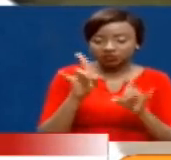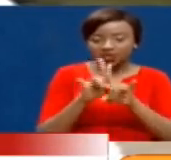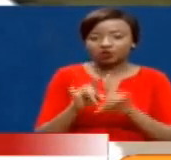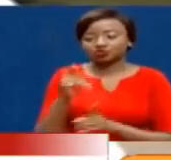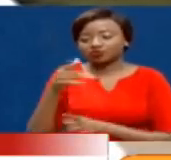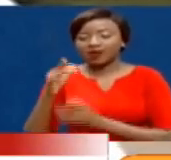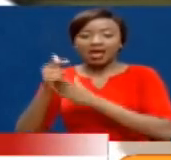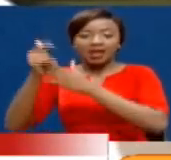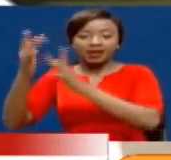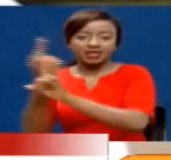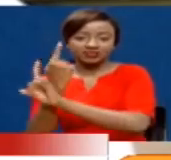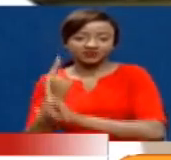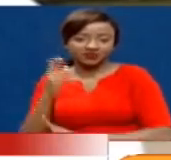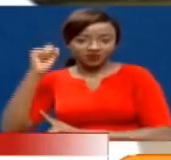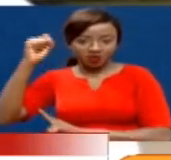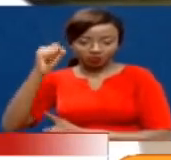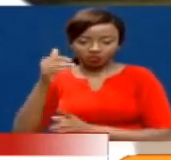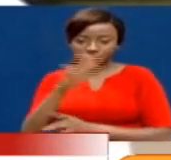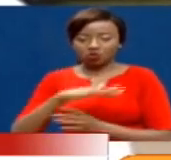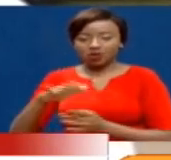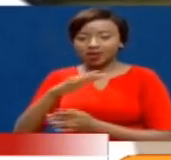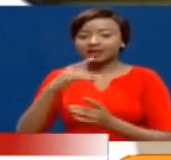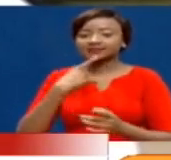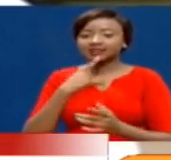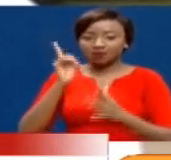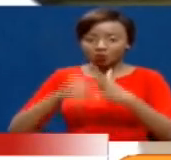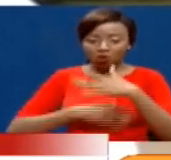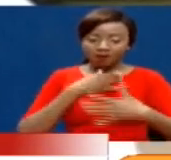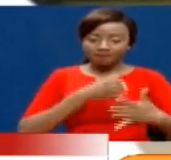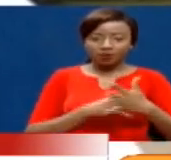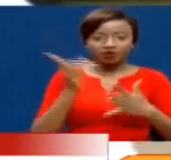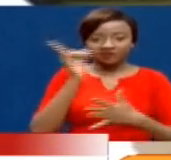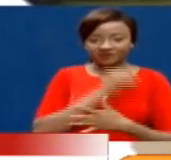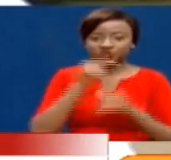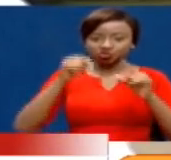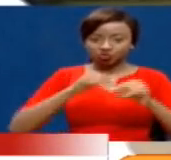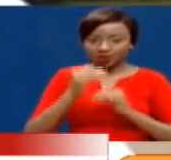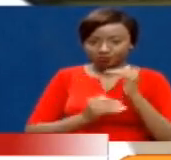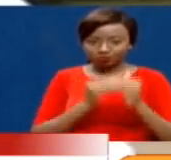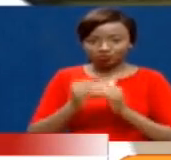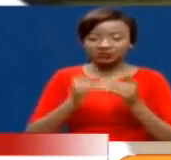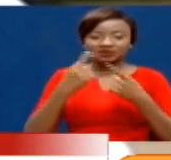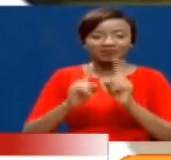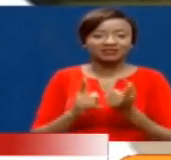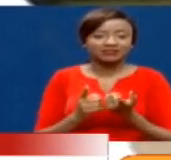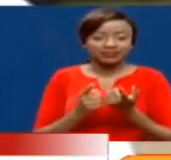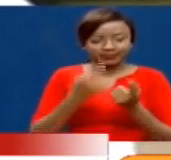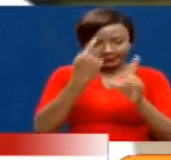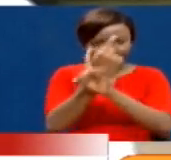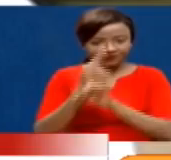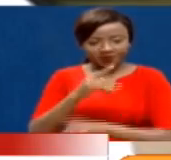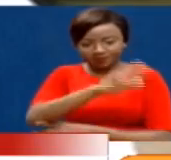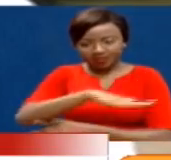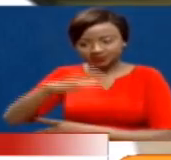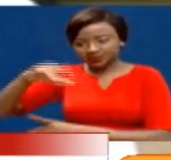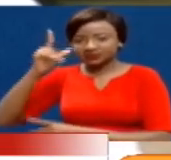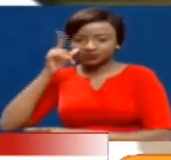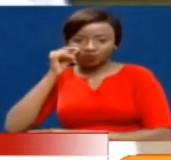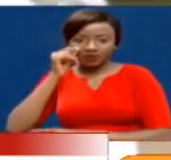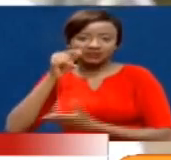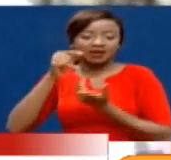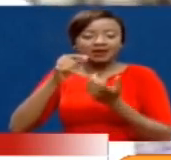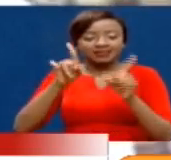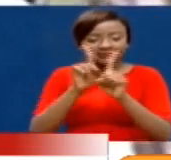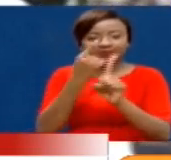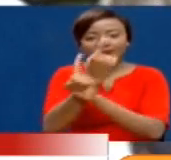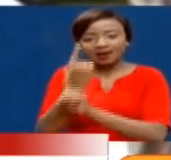ndio anashughulika kuhusiana kwamba marufuku imeweza kufanyika si katika Mombasa pekee bali katika kaunti zima